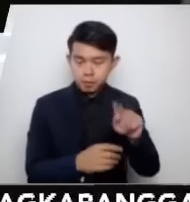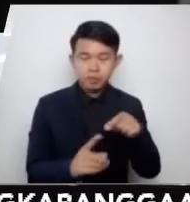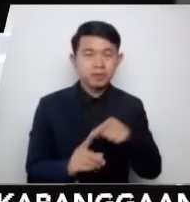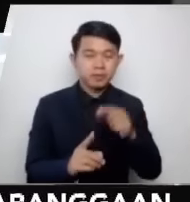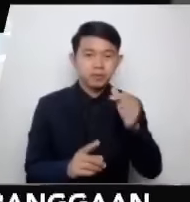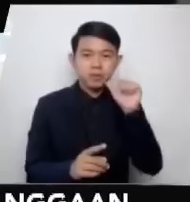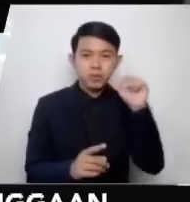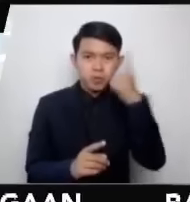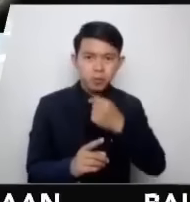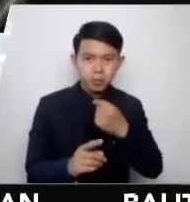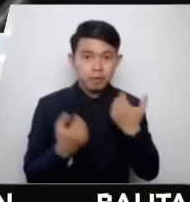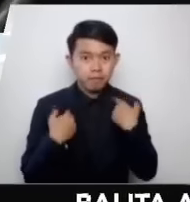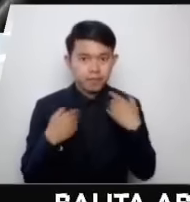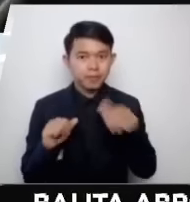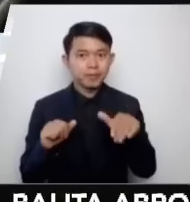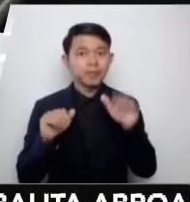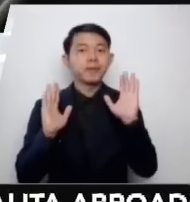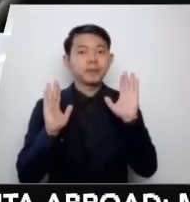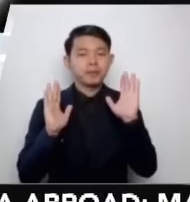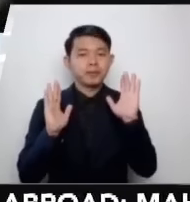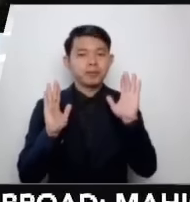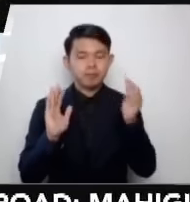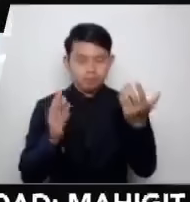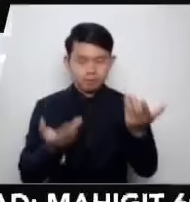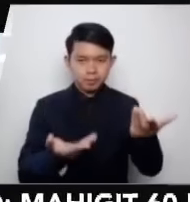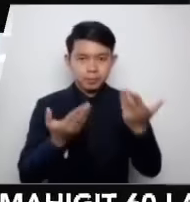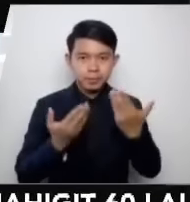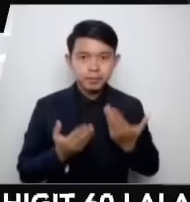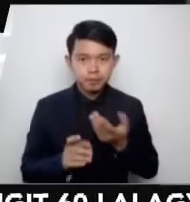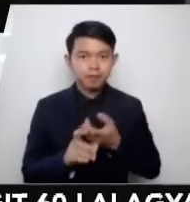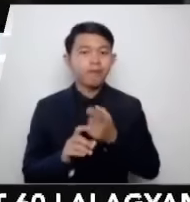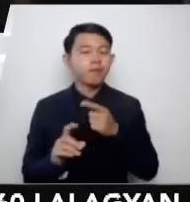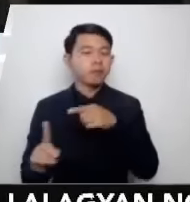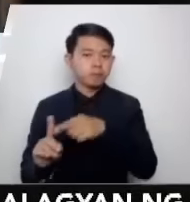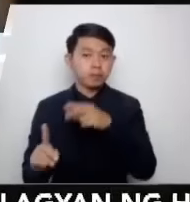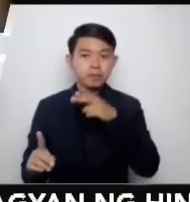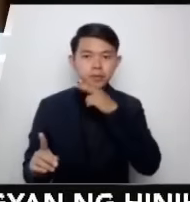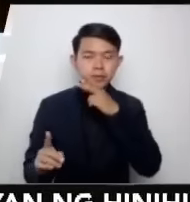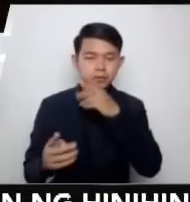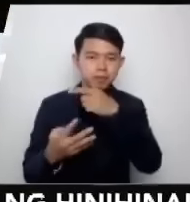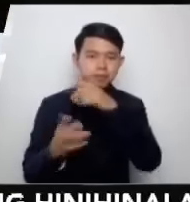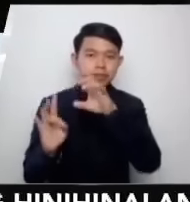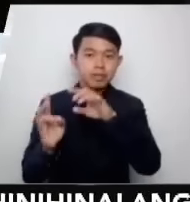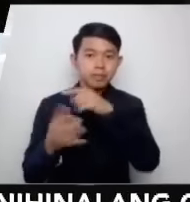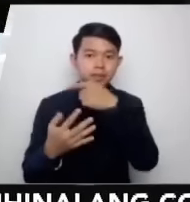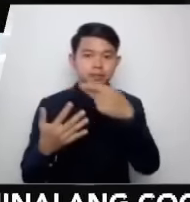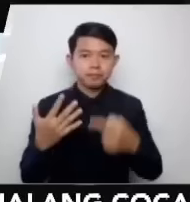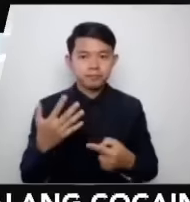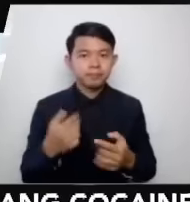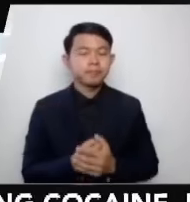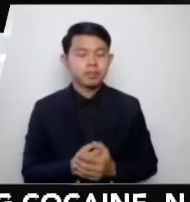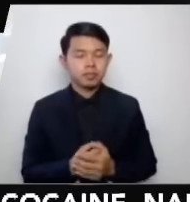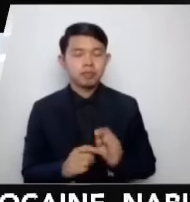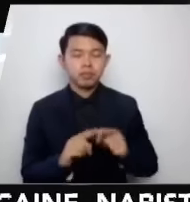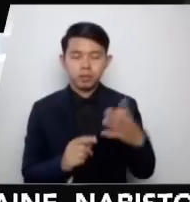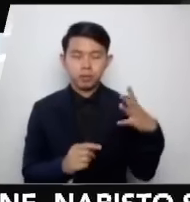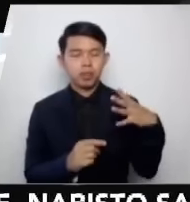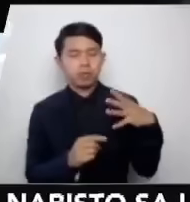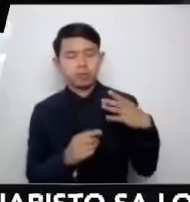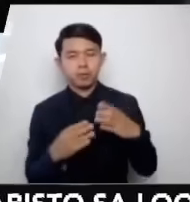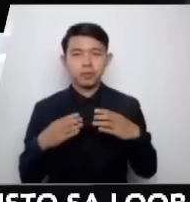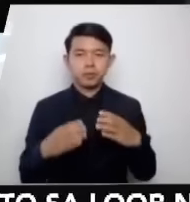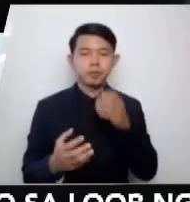surrender feelers na silang natanggap mula sa mga akusado. Hihintayin pa nila ang commitment order mula sa Pasig City Regional Trial